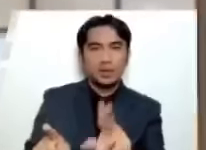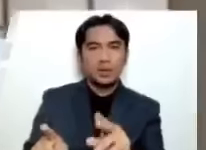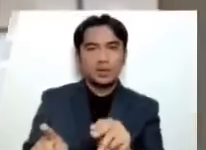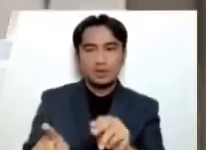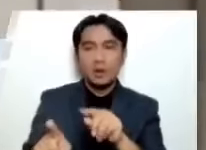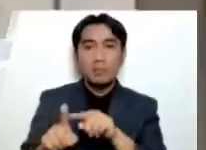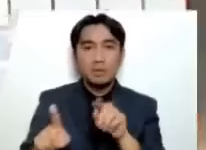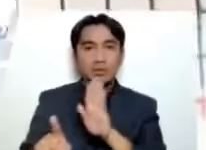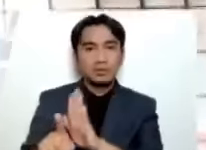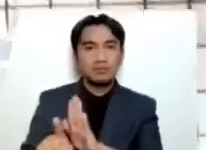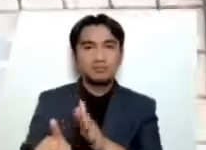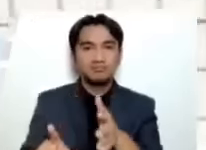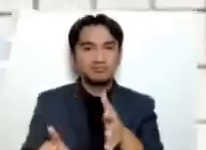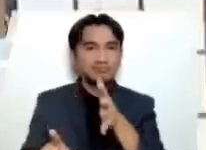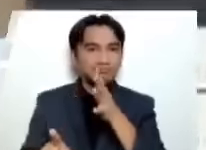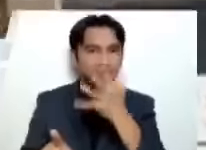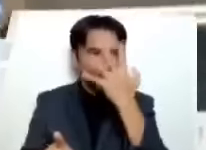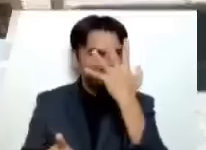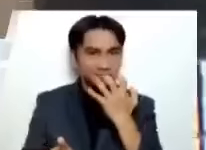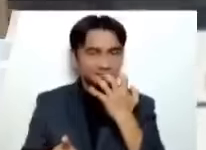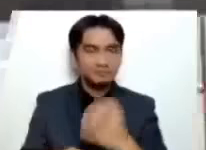ina.